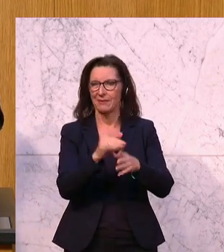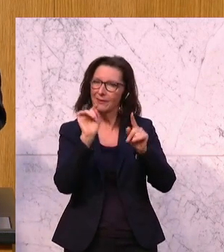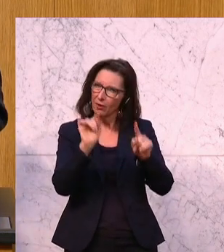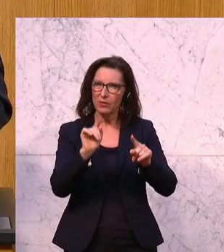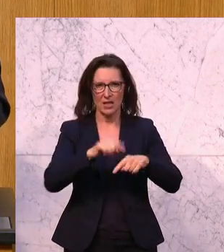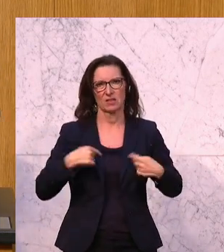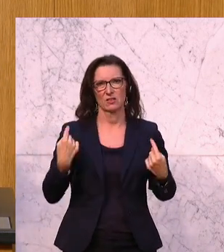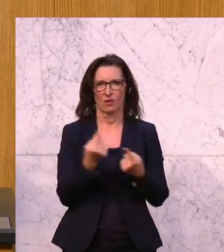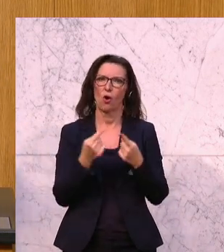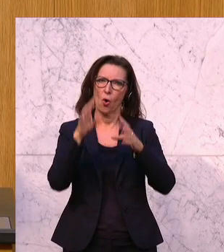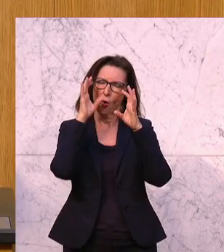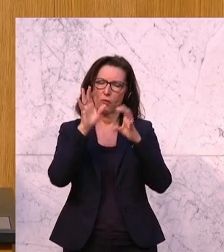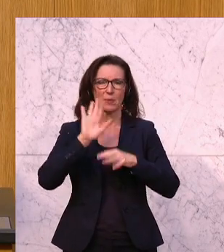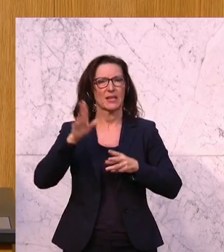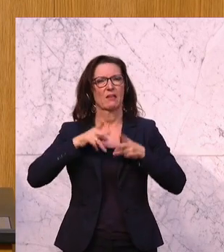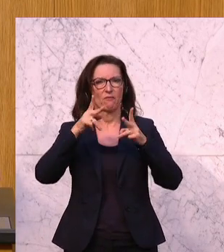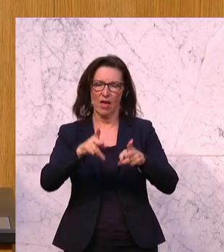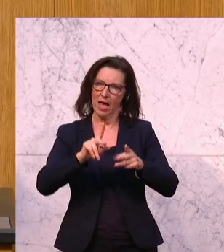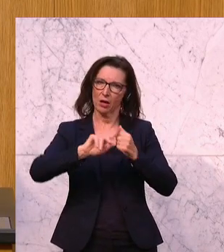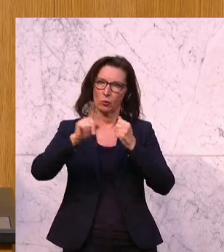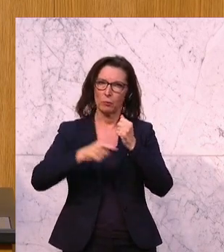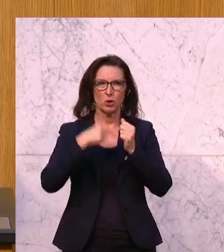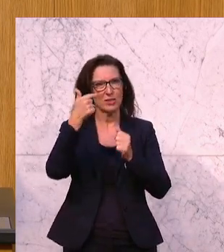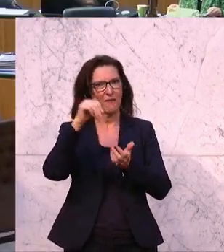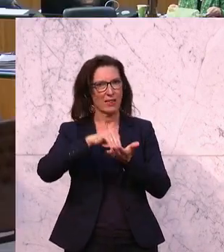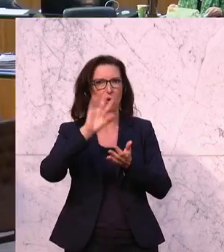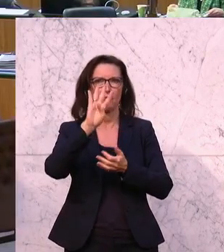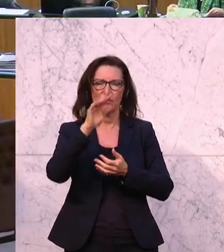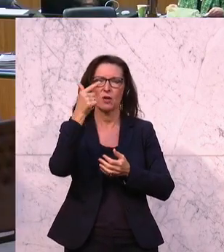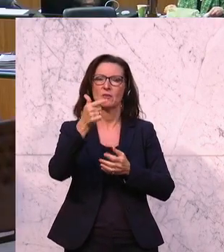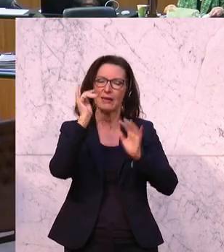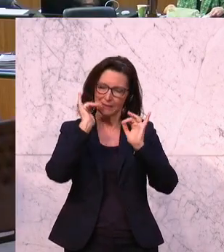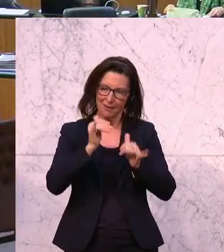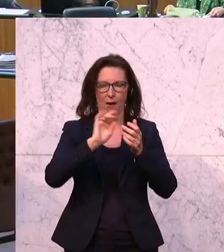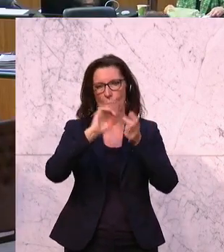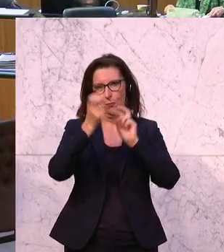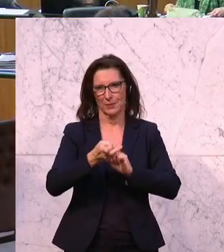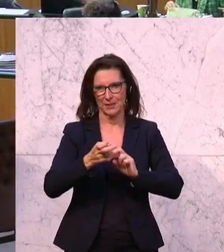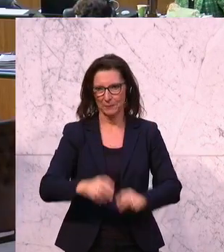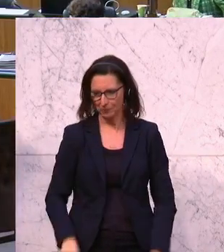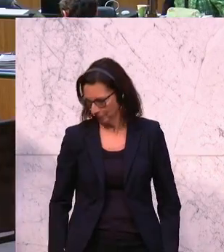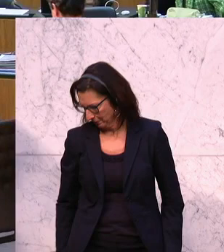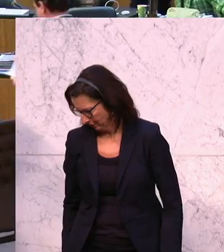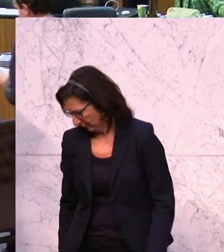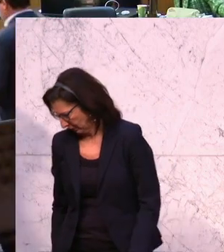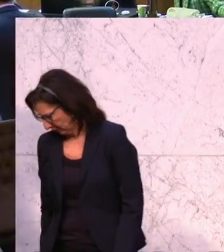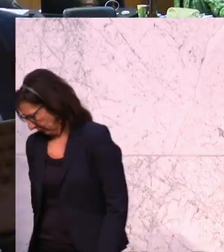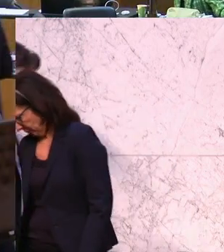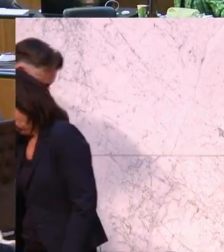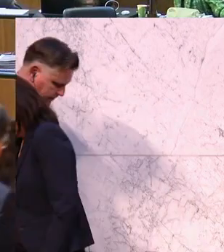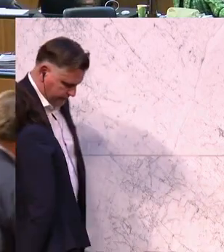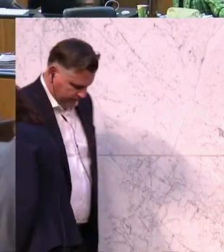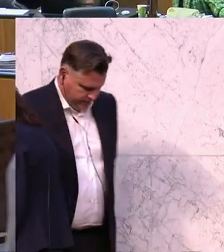Volkspartei und für das steht das Budget 2024. Christoph Zaritz von der ÖVP bittet